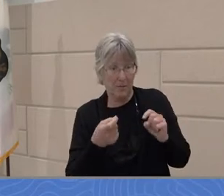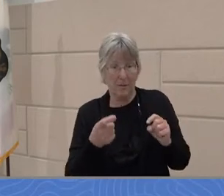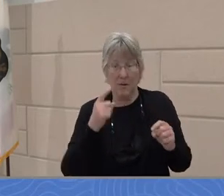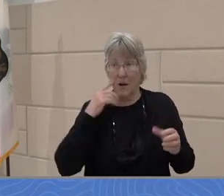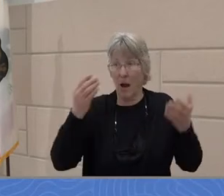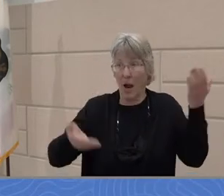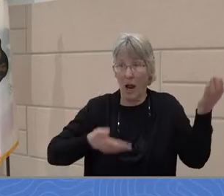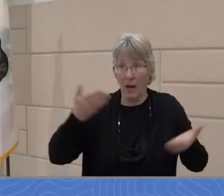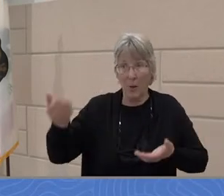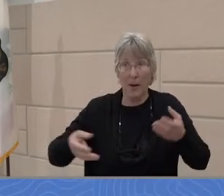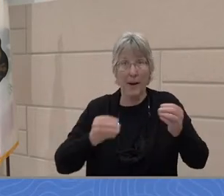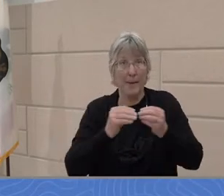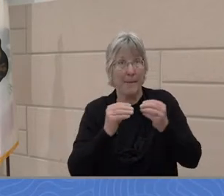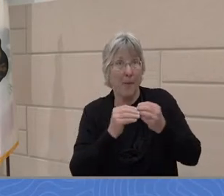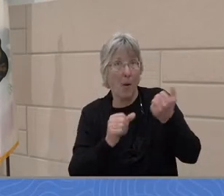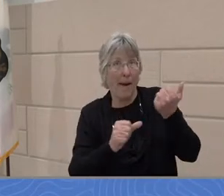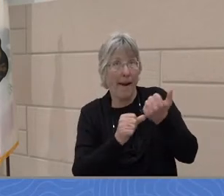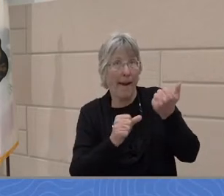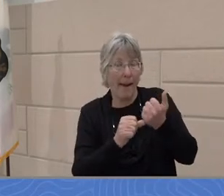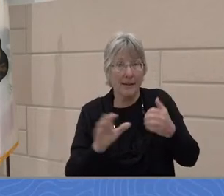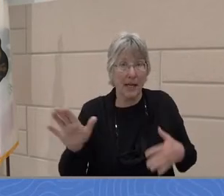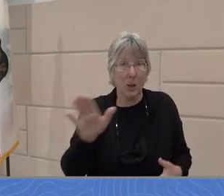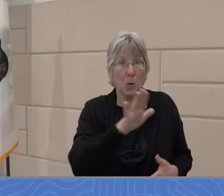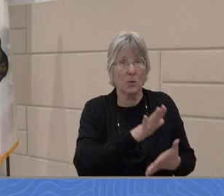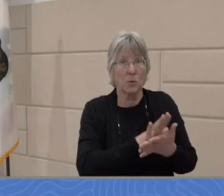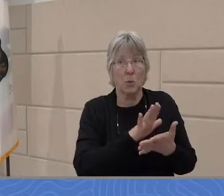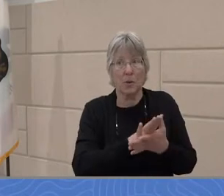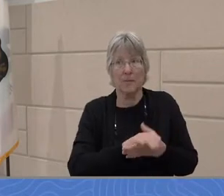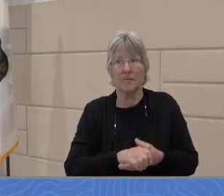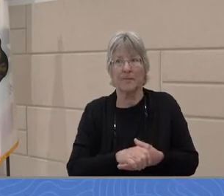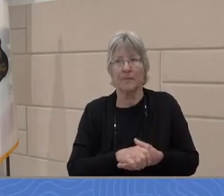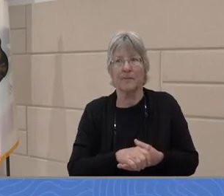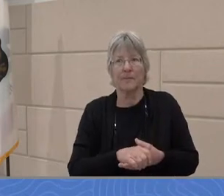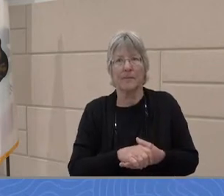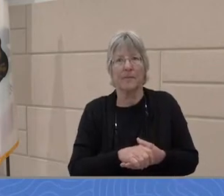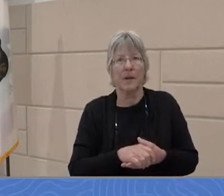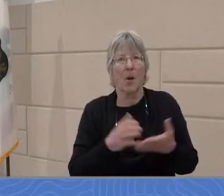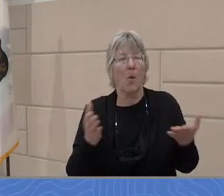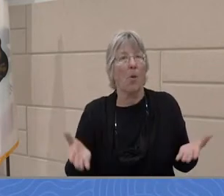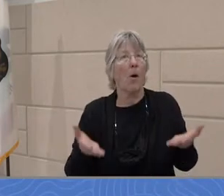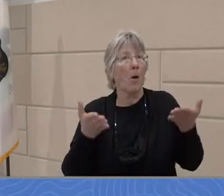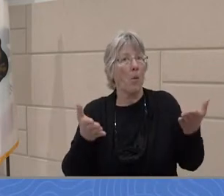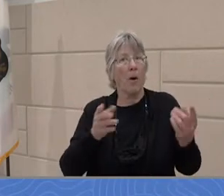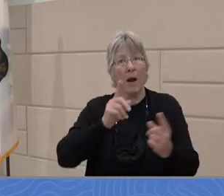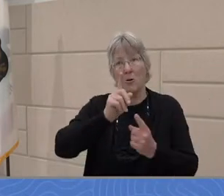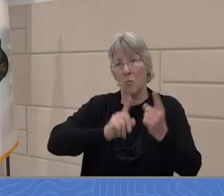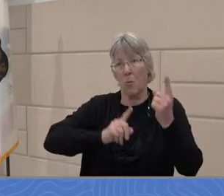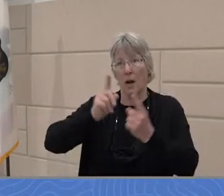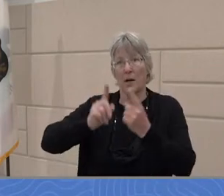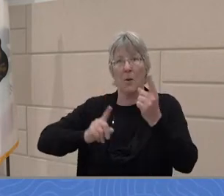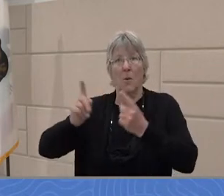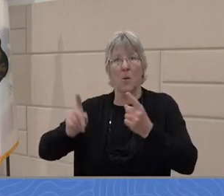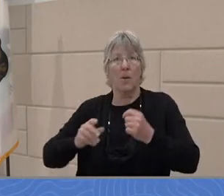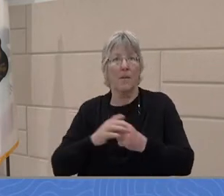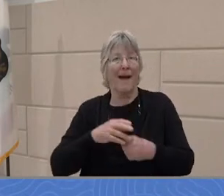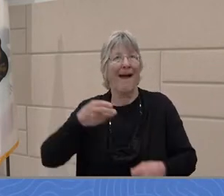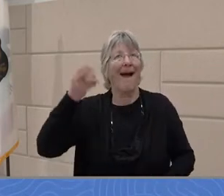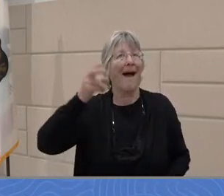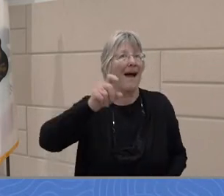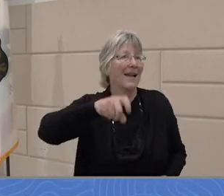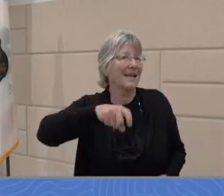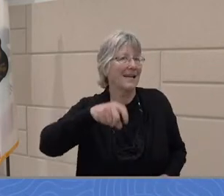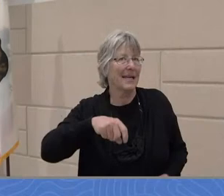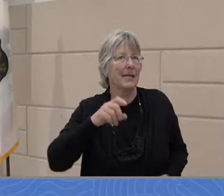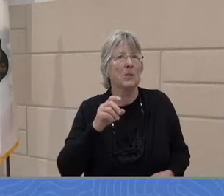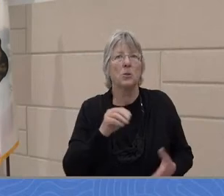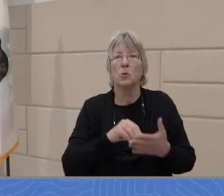าเนี่ยตาเนี่ยมันช่วยเนี่ยบังหัดบันทามจำนวนบันทามสำหรับสัตว์เต้ตาเมียนตัว